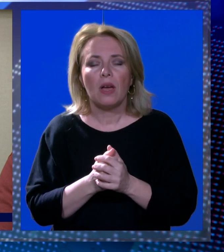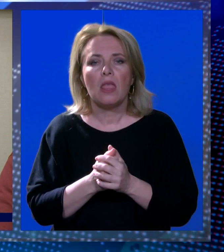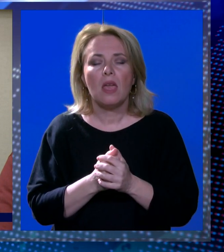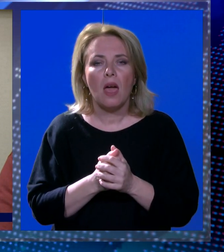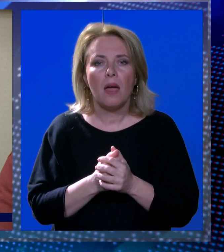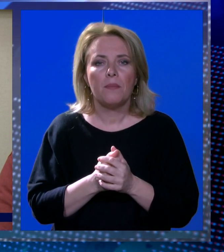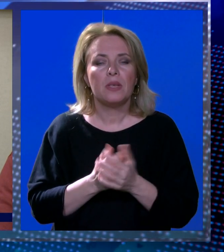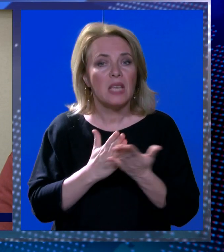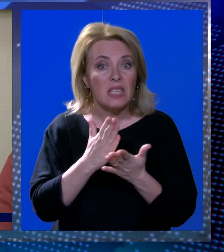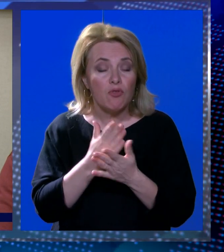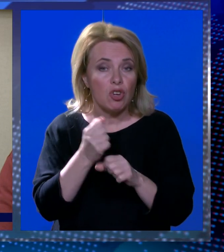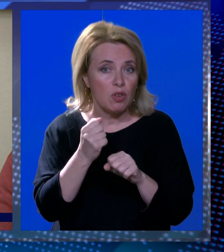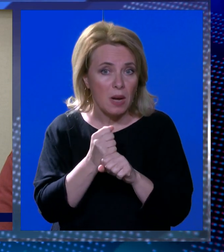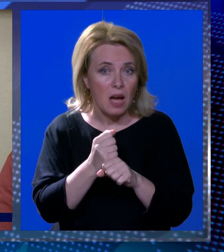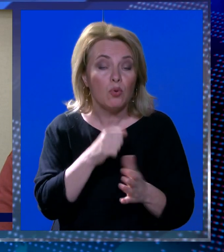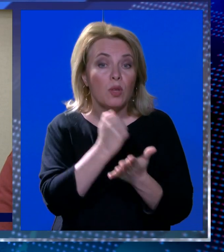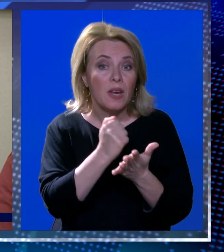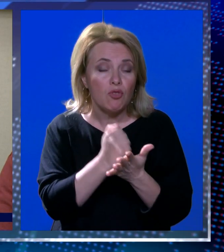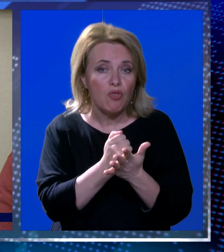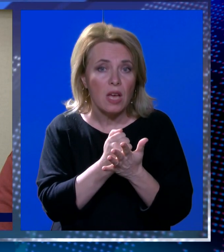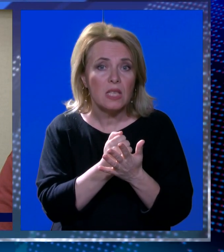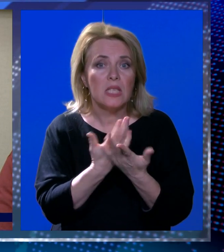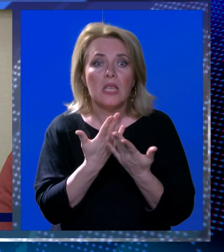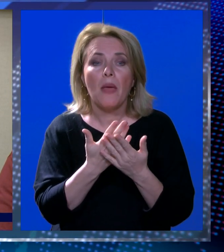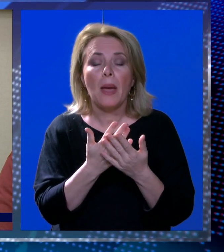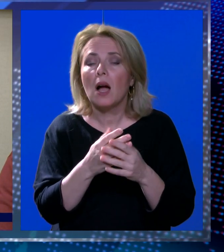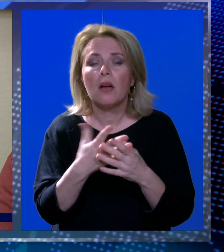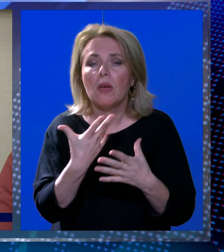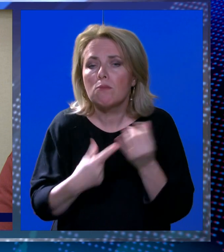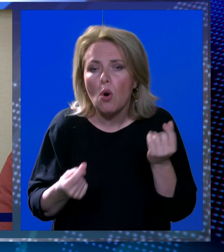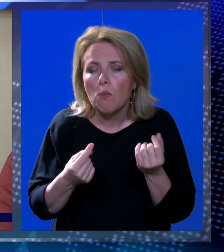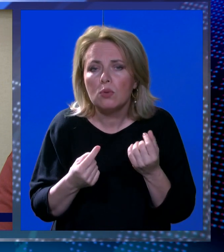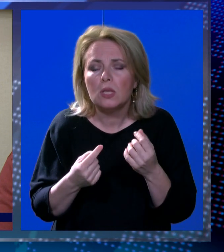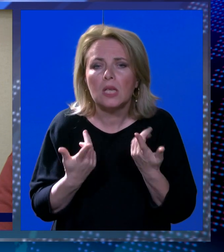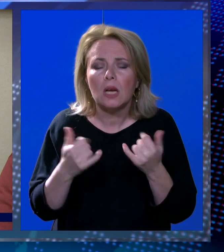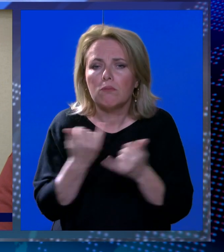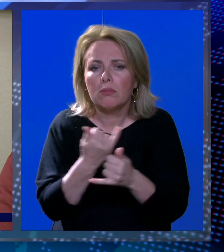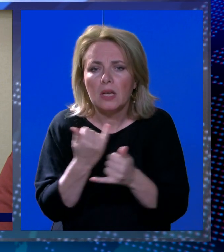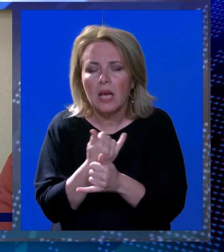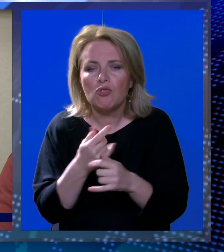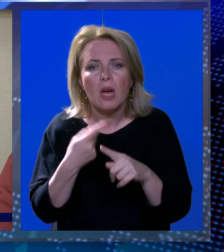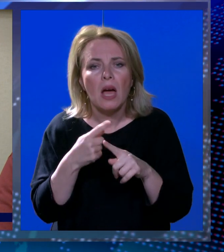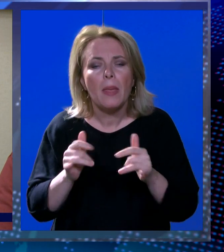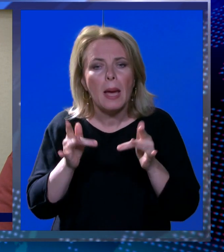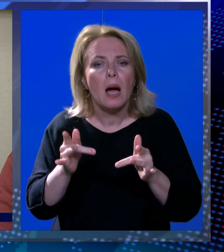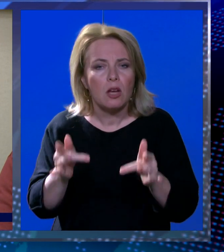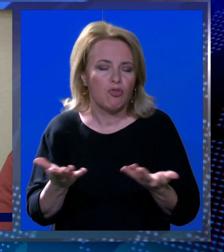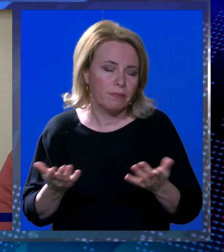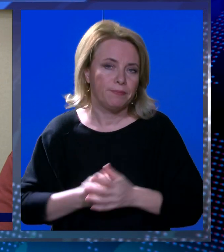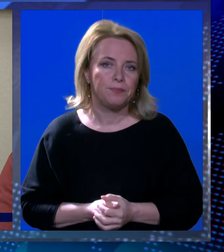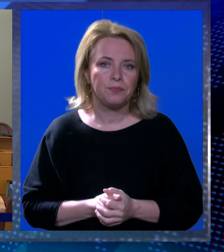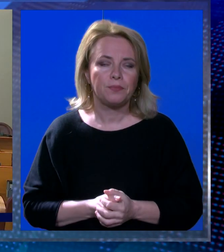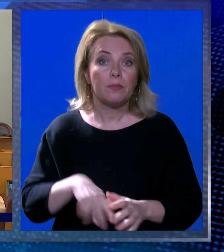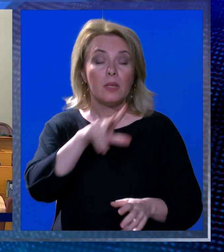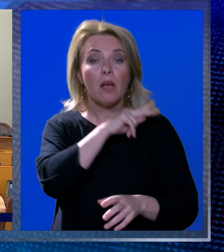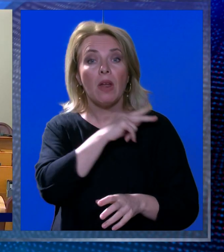razračunavanje, ajmo to tako reći, sa izvođačem radova. Utvrđuje se bilo kakve propusti, manjkavosti, uslijed kašnjenja ovog ili